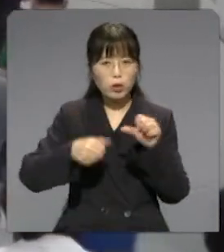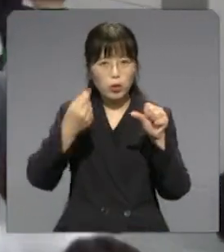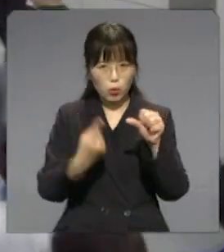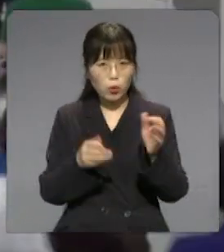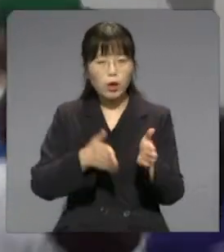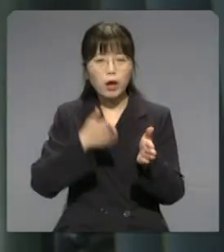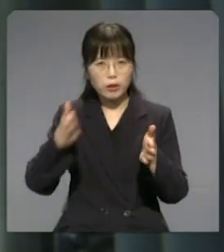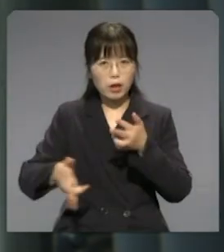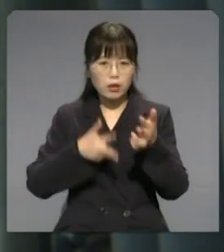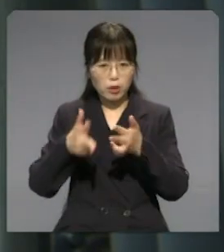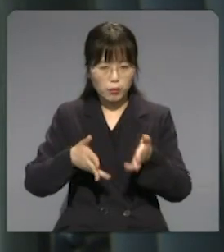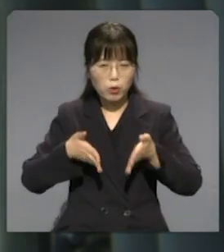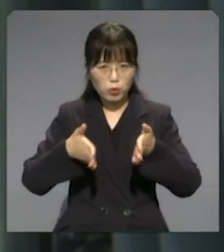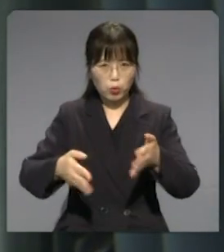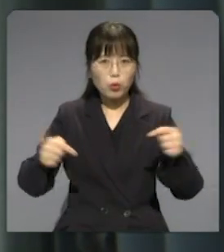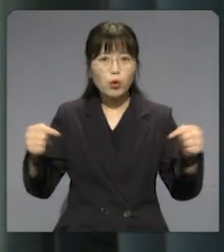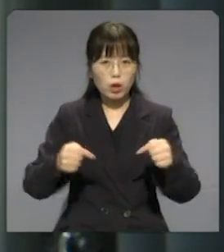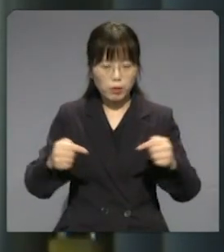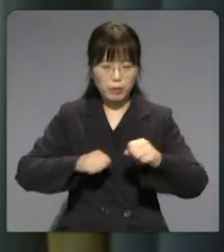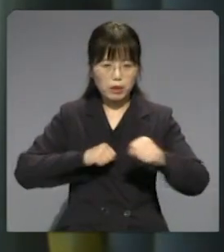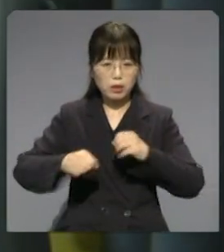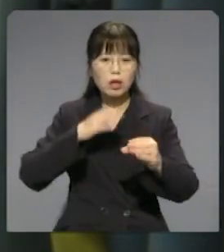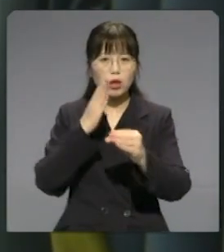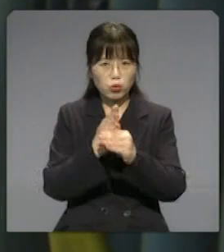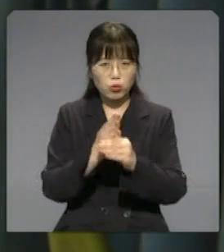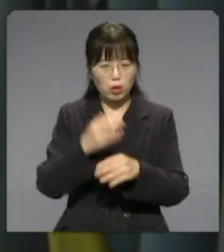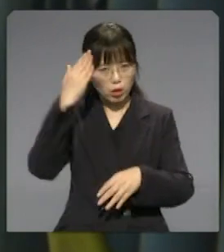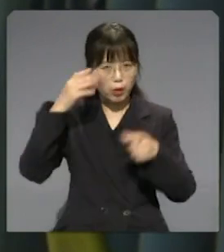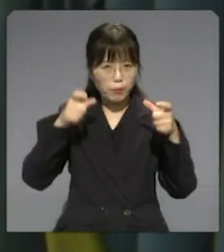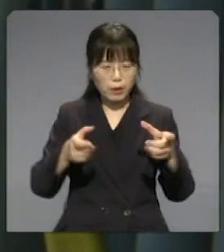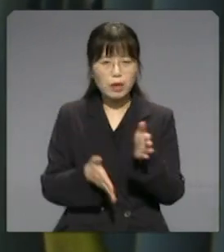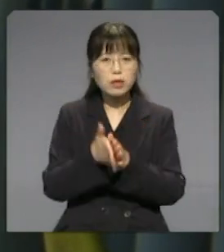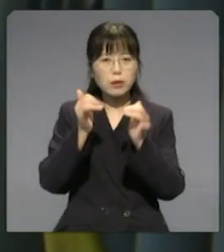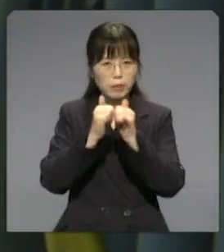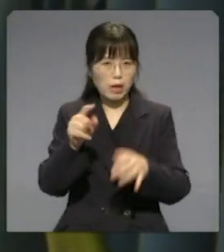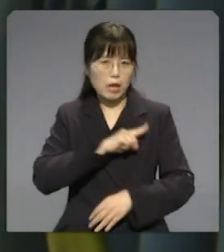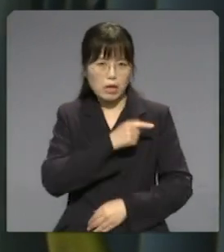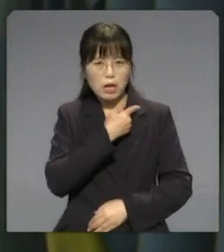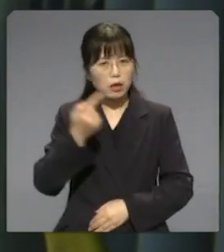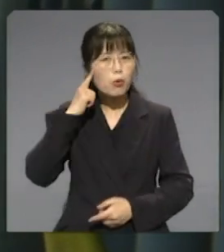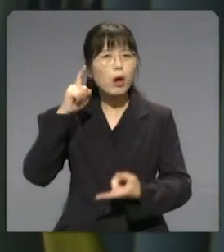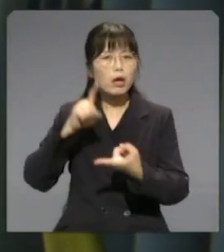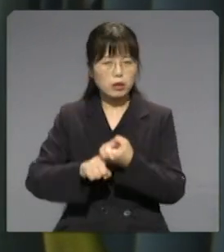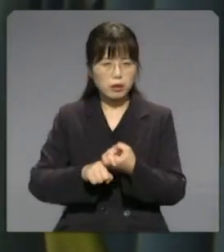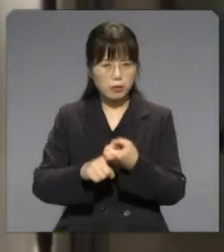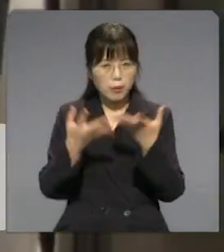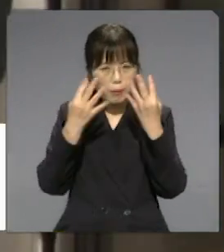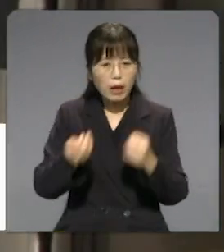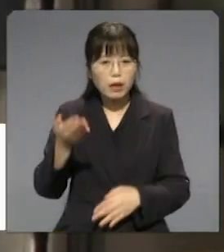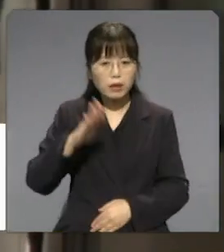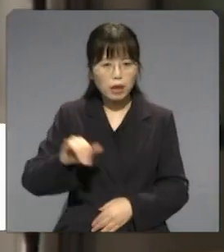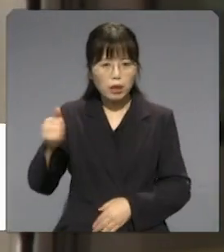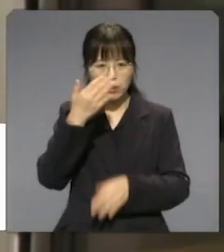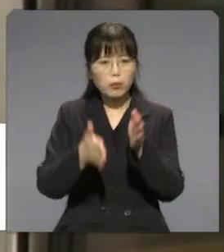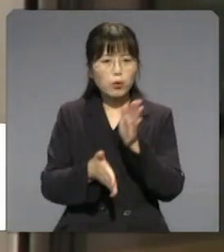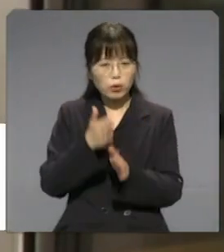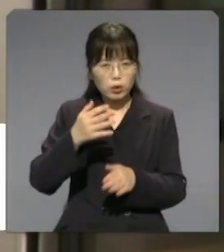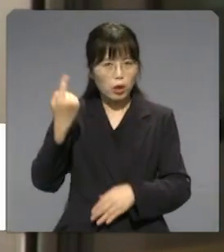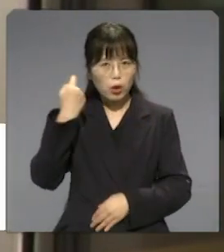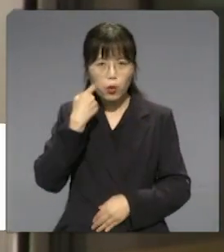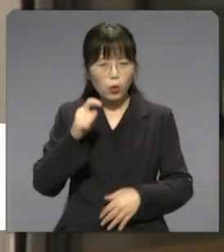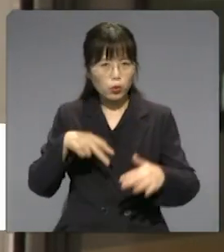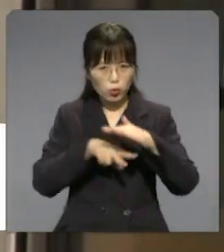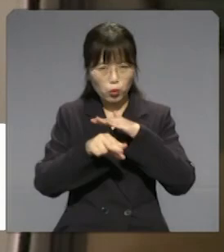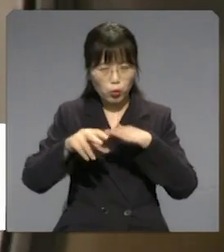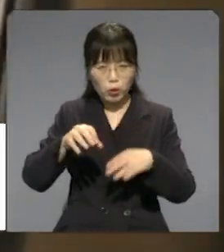5호선 연장사업 노선협의 진행 중이라는 게 검단 시민들의 가장 큰 관심사인데 김포시는 골드라인